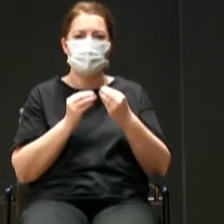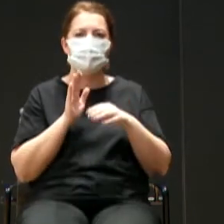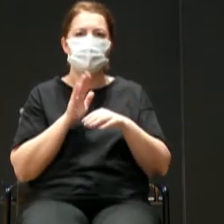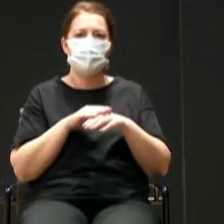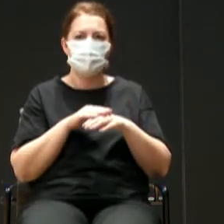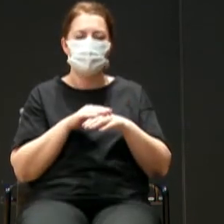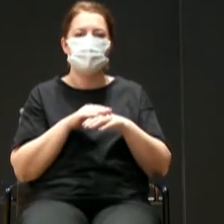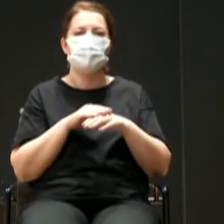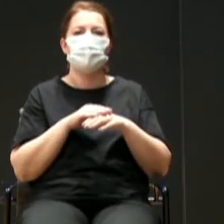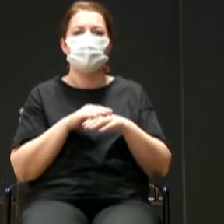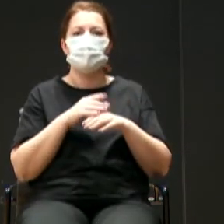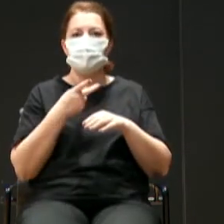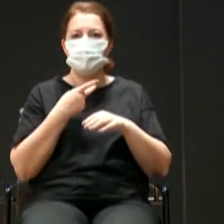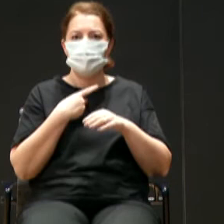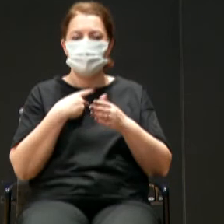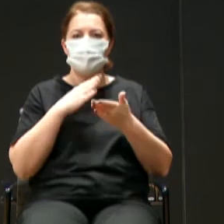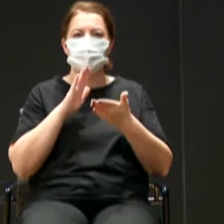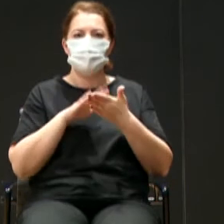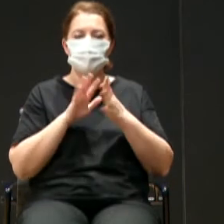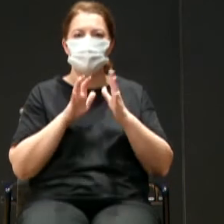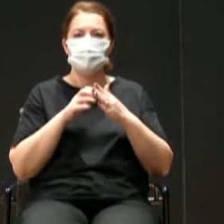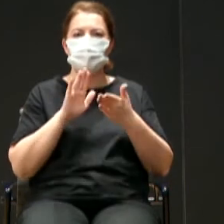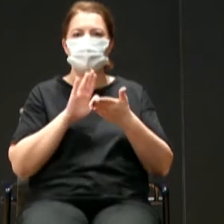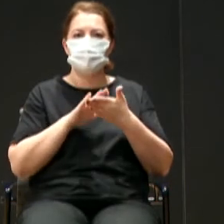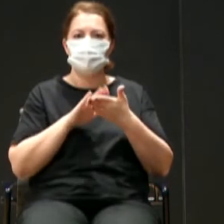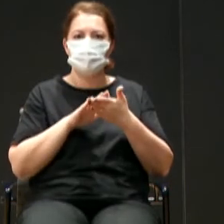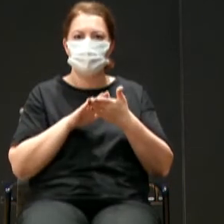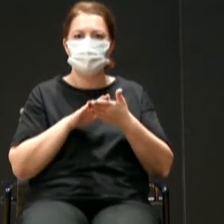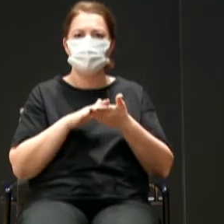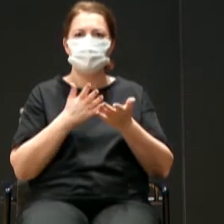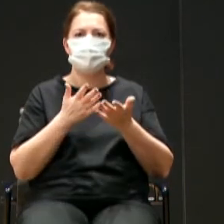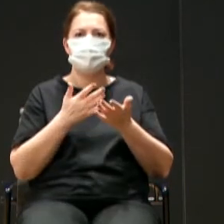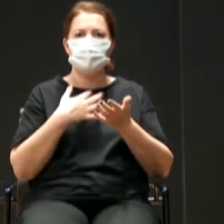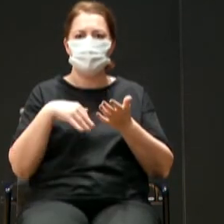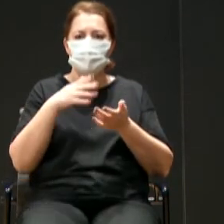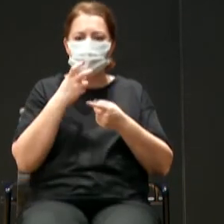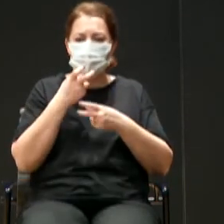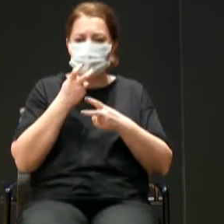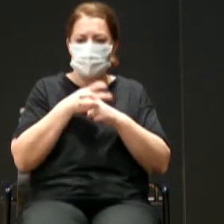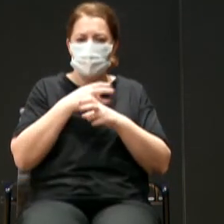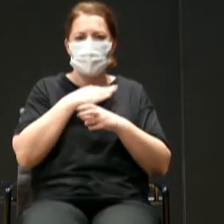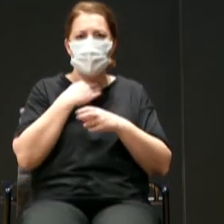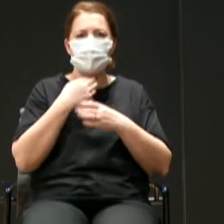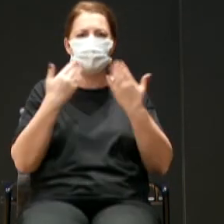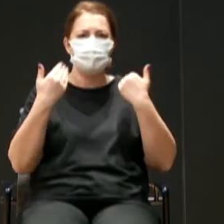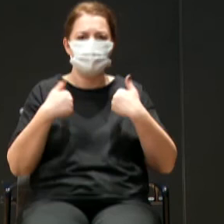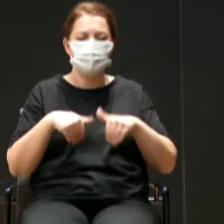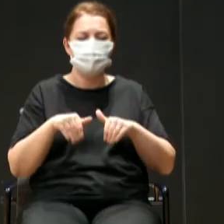yani şöyle tabii ki bizim arkadaşlarımız da gruptaki arkadaşlarımız da etten kemikten olan insanlarız. Siz